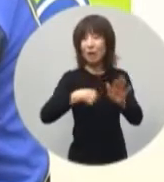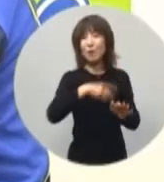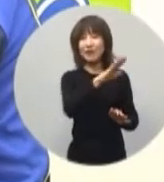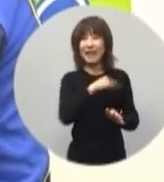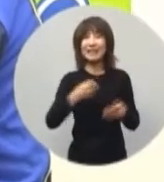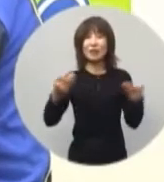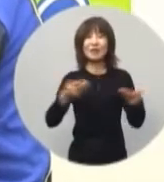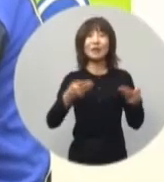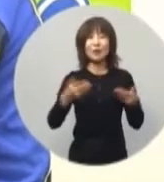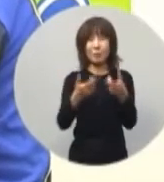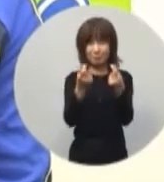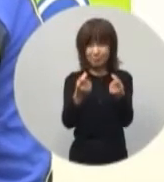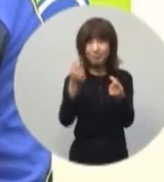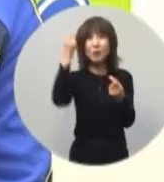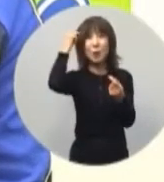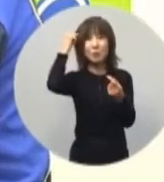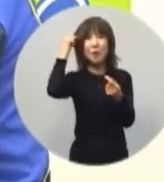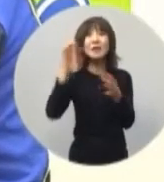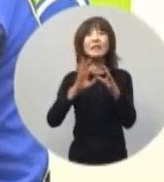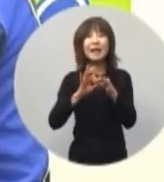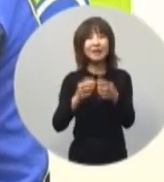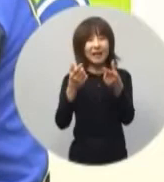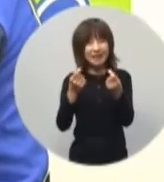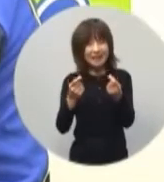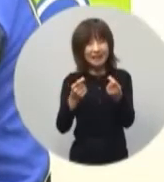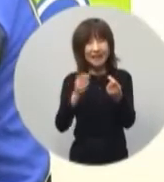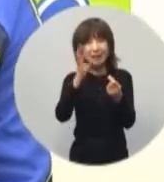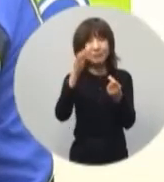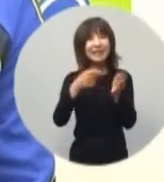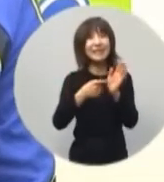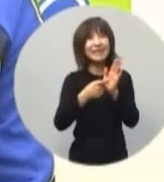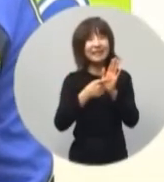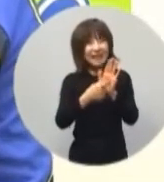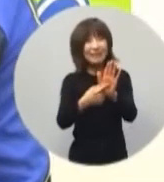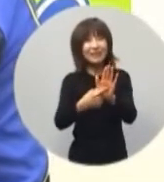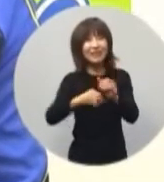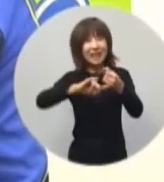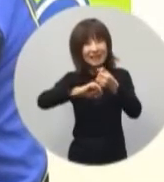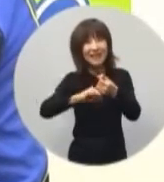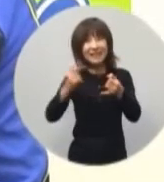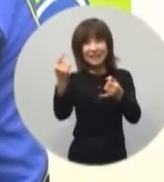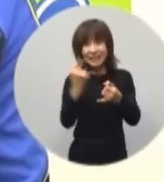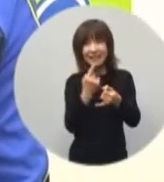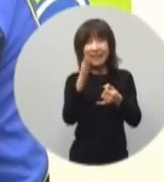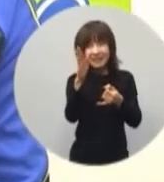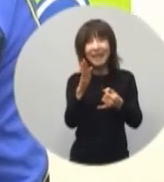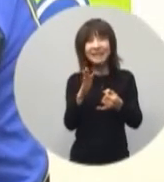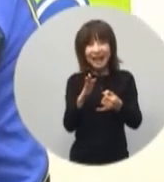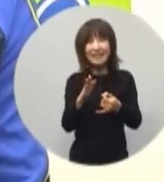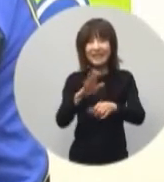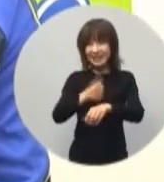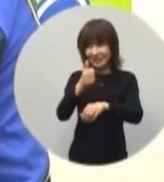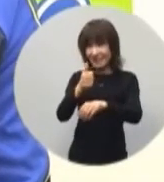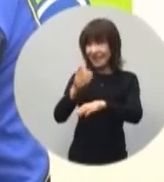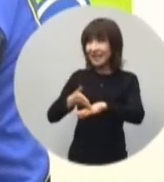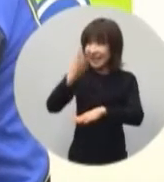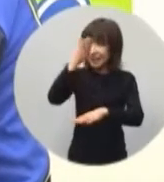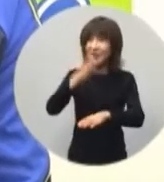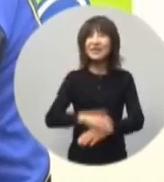ので、まあ、そういうところをしっかり見せるのでぜひ見に来てください。 鎌田翔真選手ありがとうございました